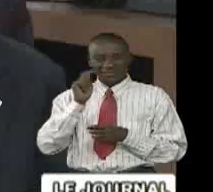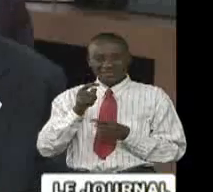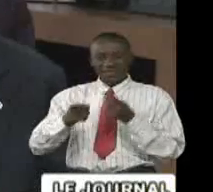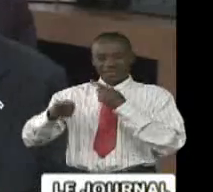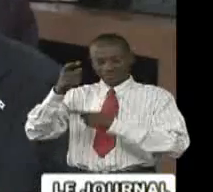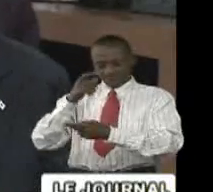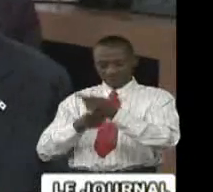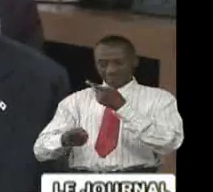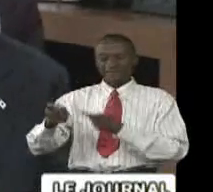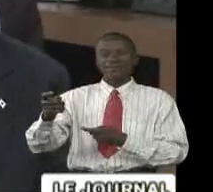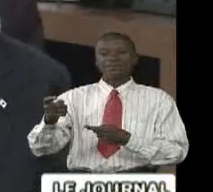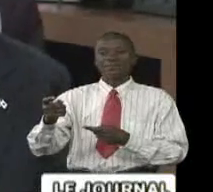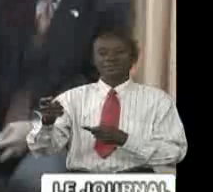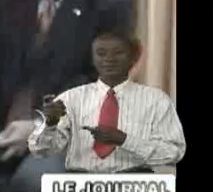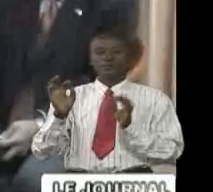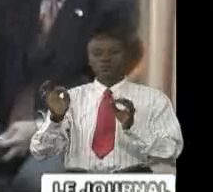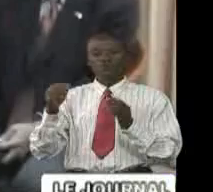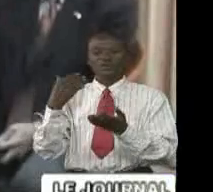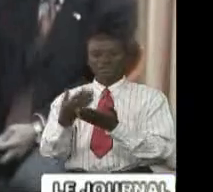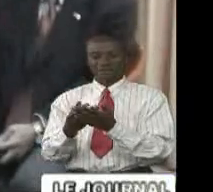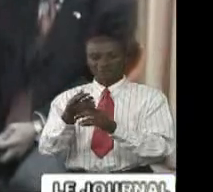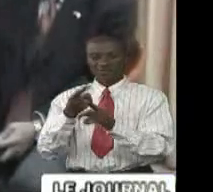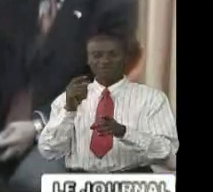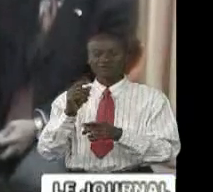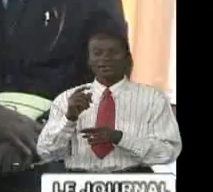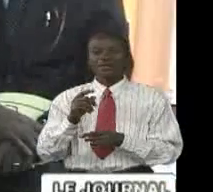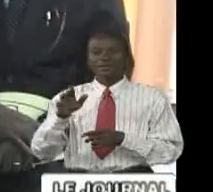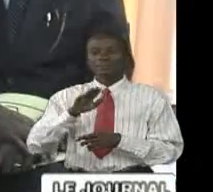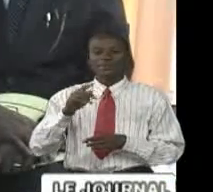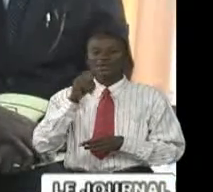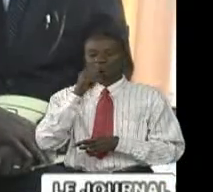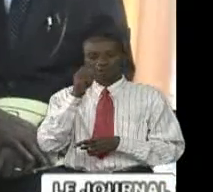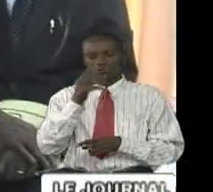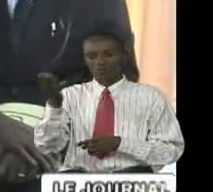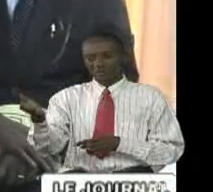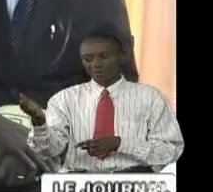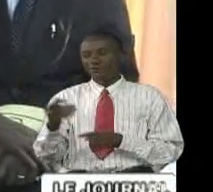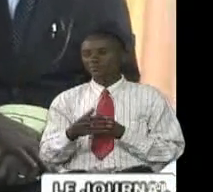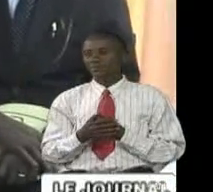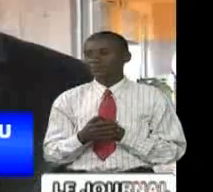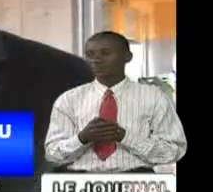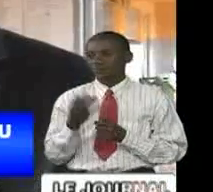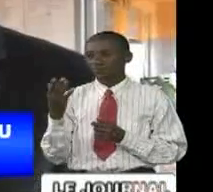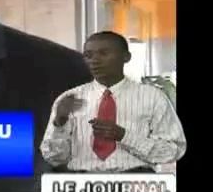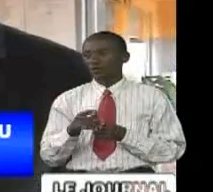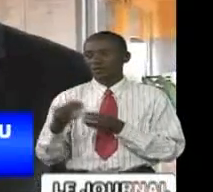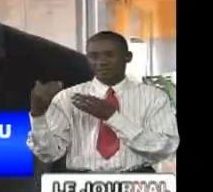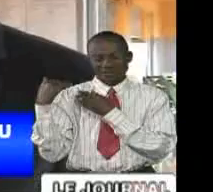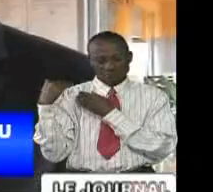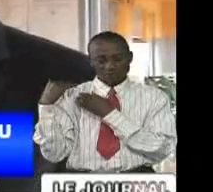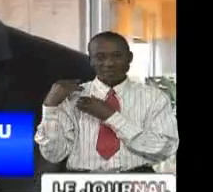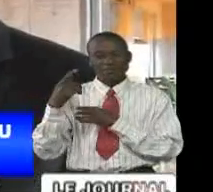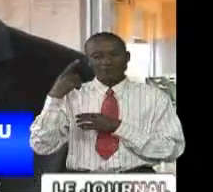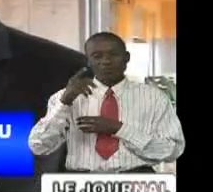où il a occupé les mêmes fonctions. L'INPP, le premier bénéficiaire de la JICA par la bouche de son DG Maurice Sikuya, se dit